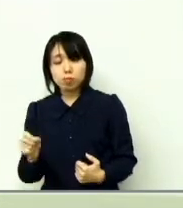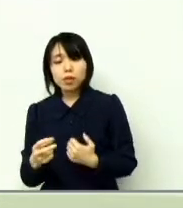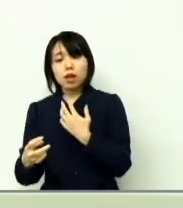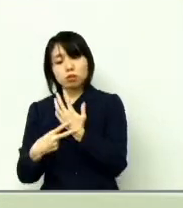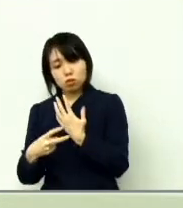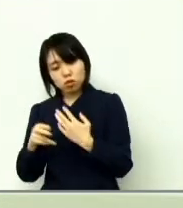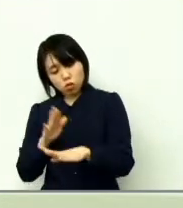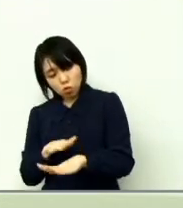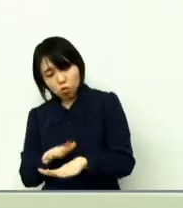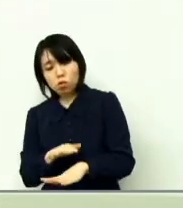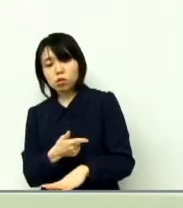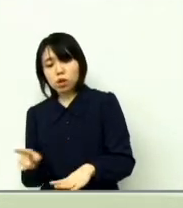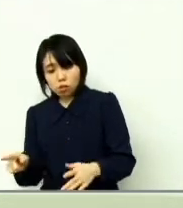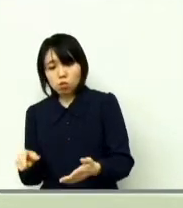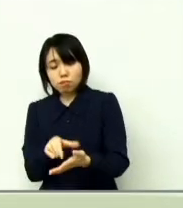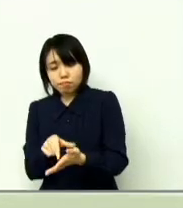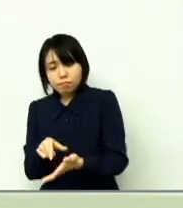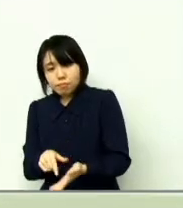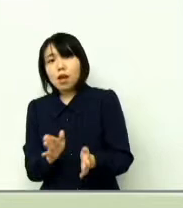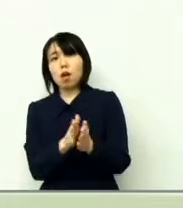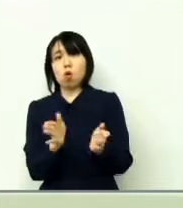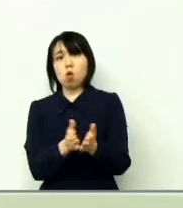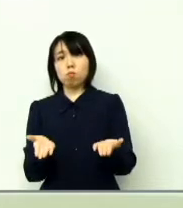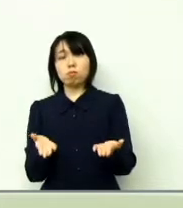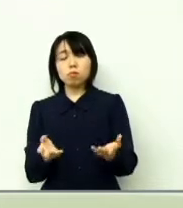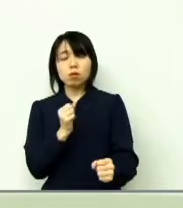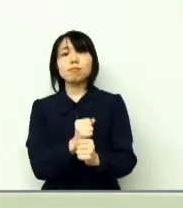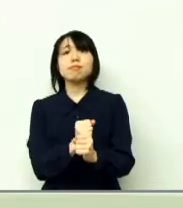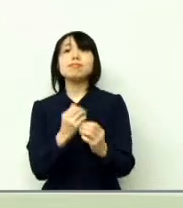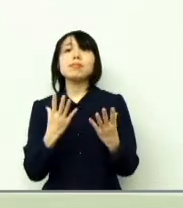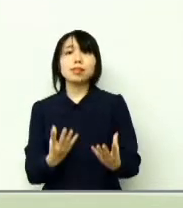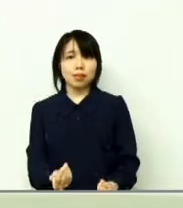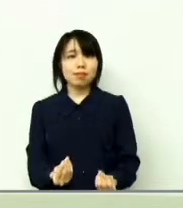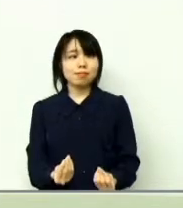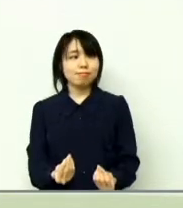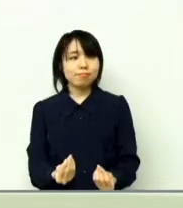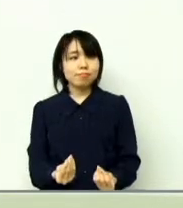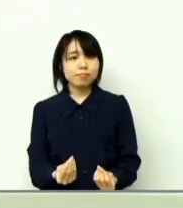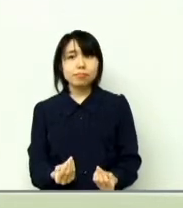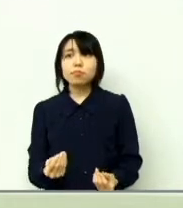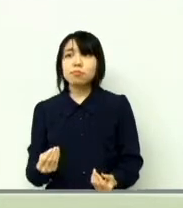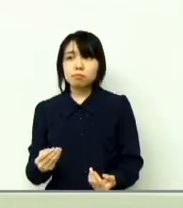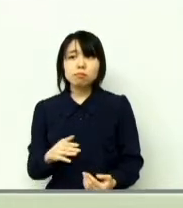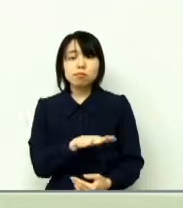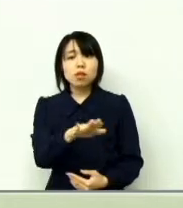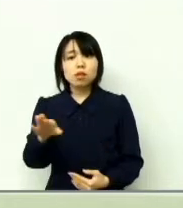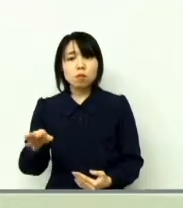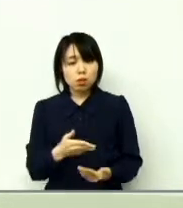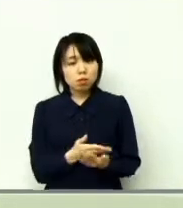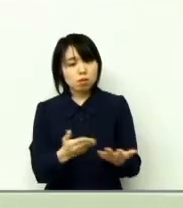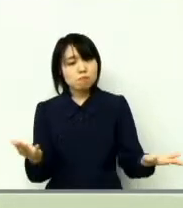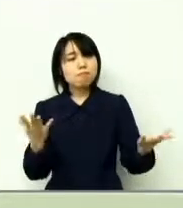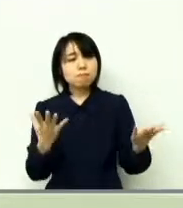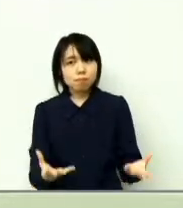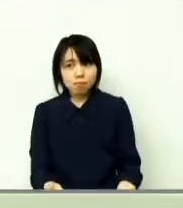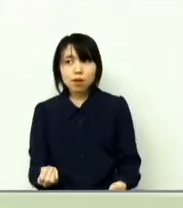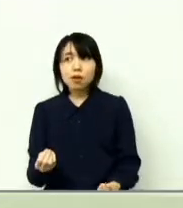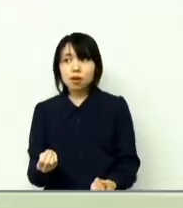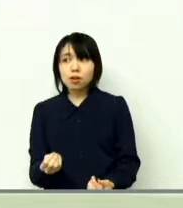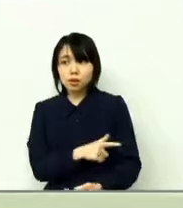内できるようにこのガイドを作成をいたしました。お手元に、皆さんのお手元にいっているかと思います